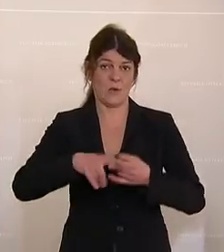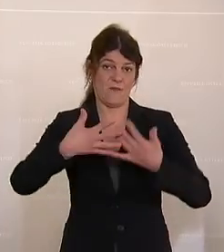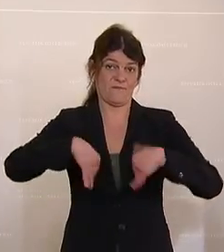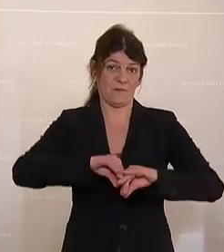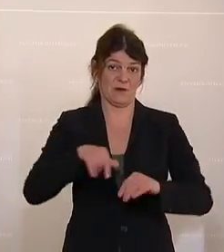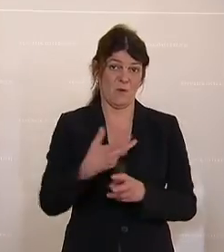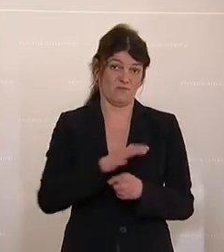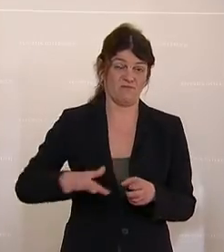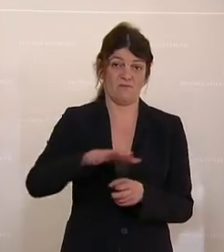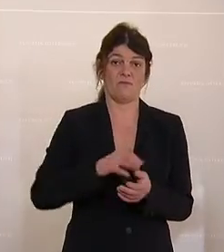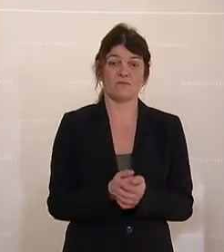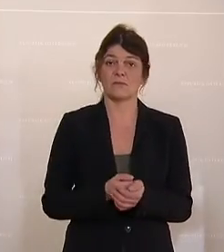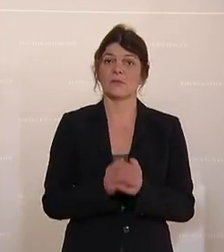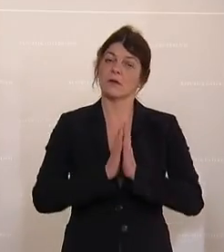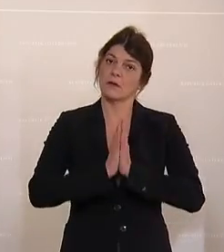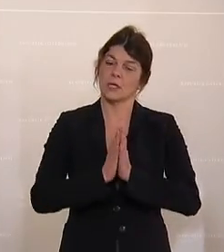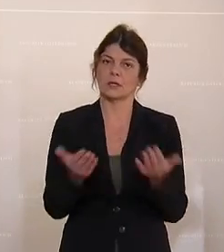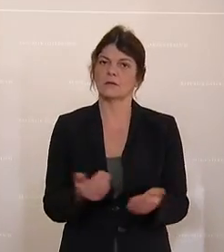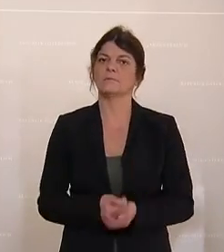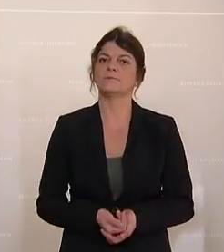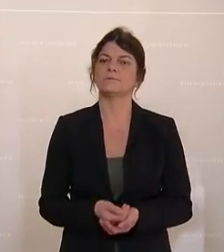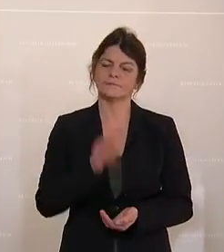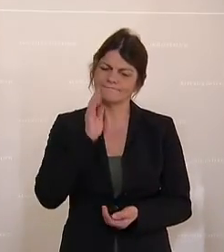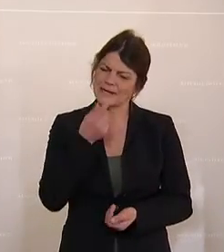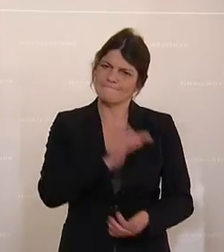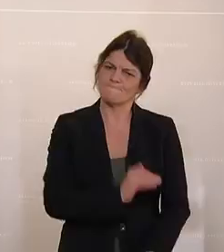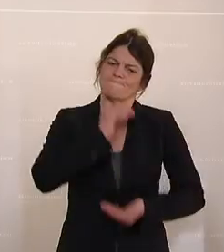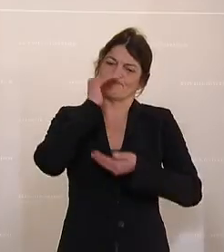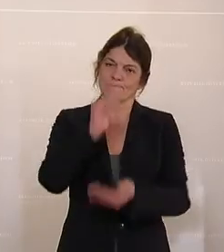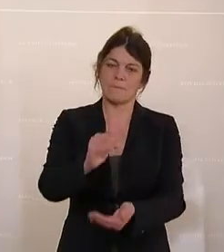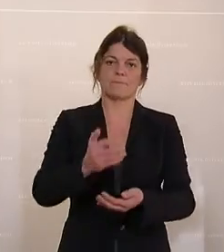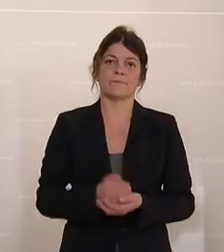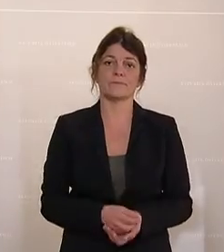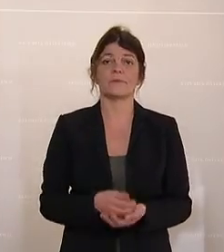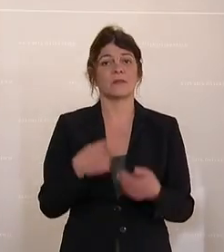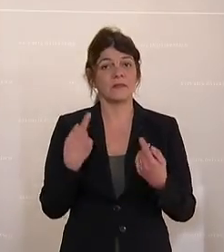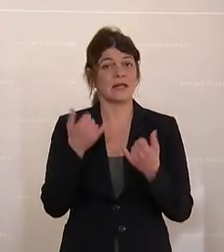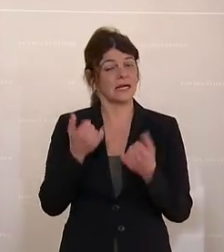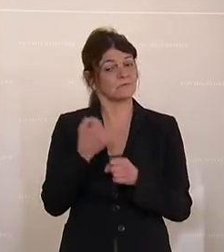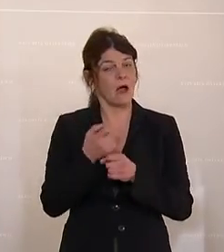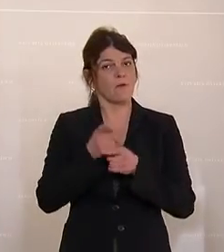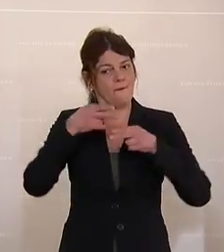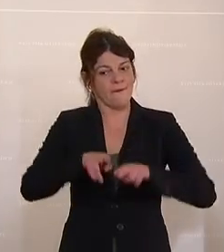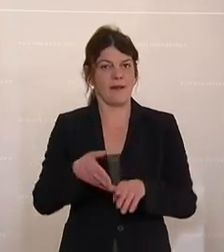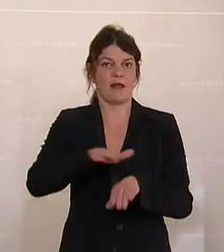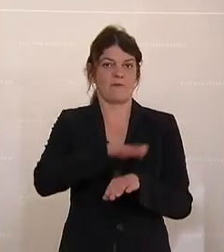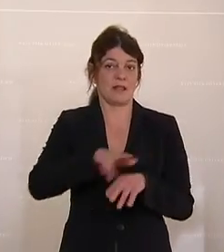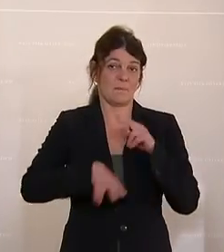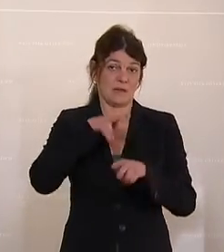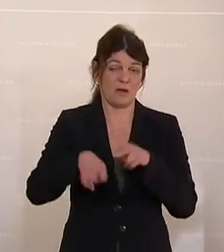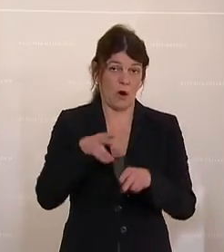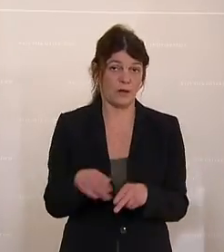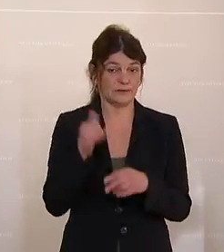diesem Land. Nehmen Sie ordentlich budgetäre Mittel in die Hand, führen Sie ein Recht auf Kinderbetreuung ein,